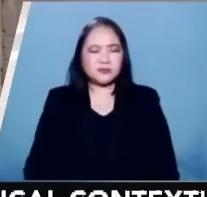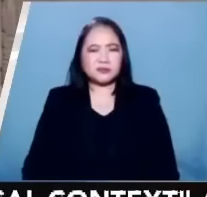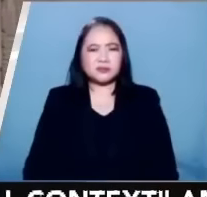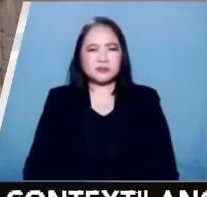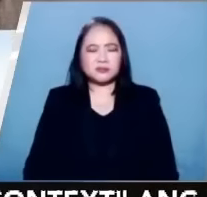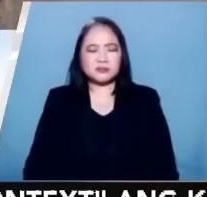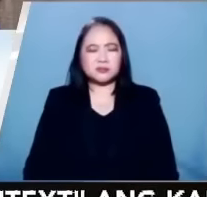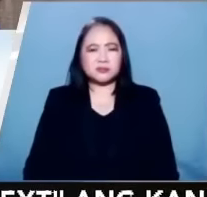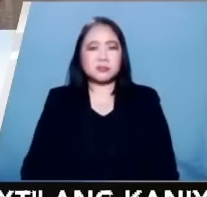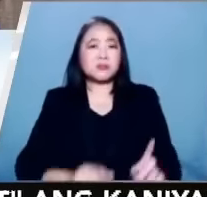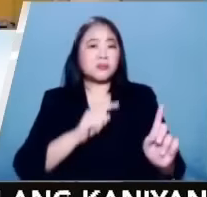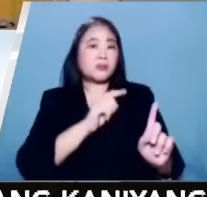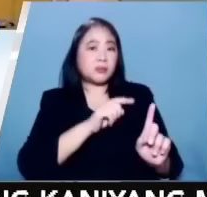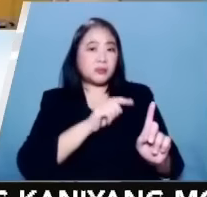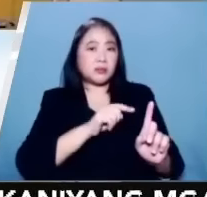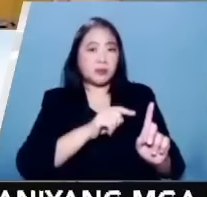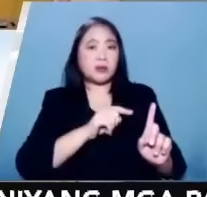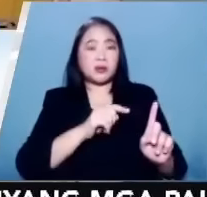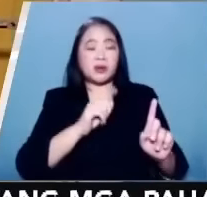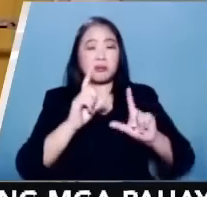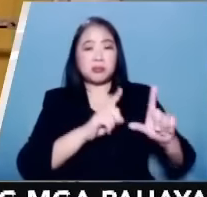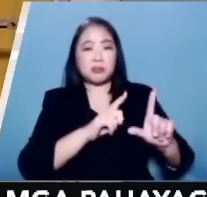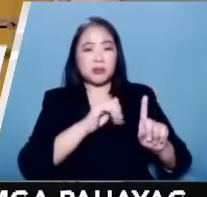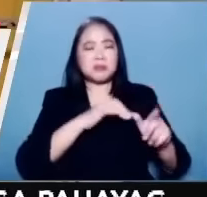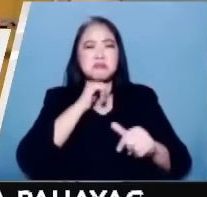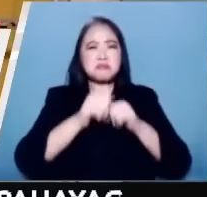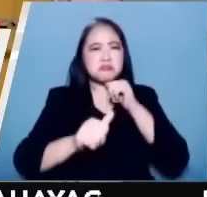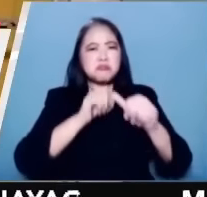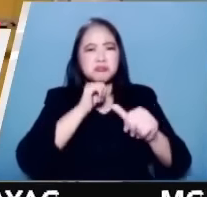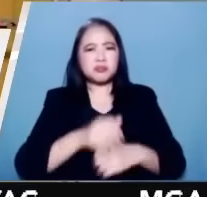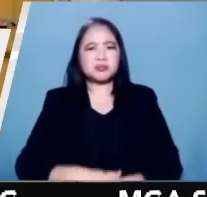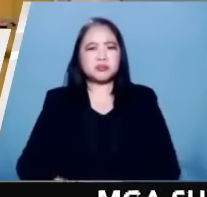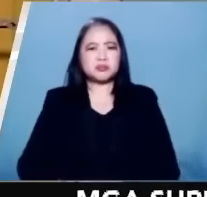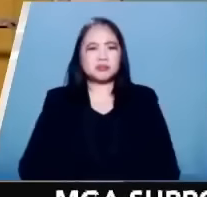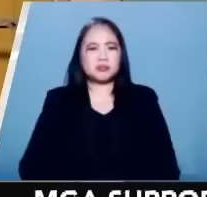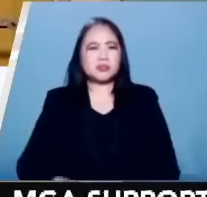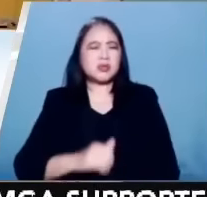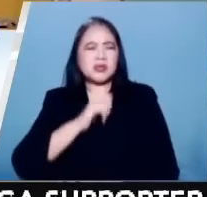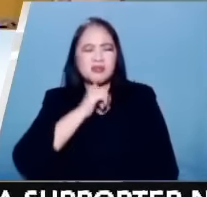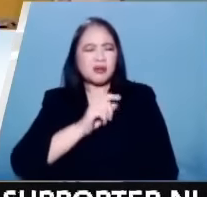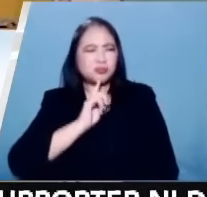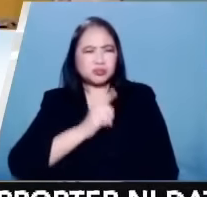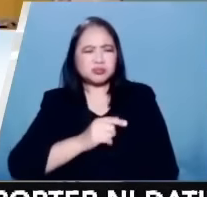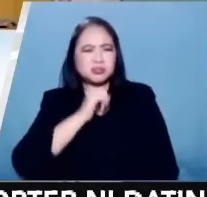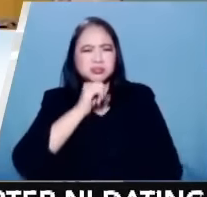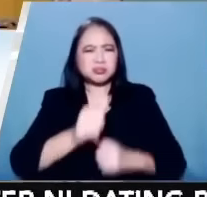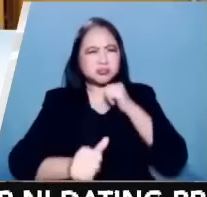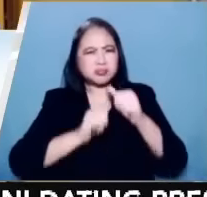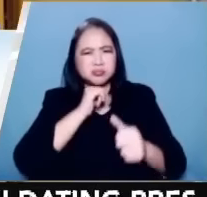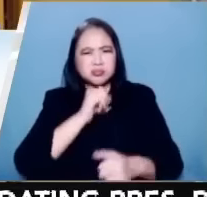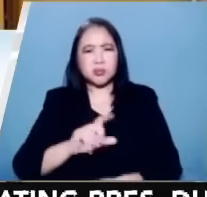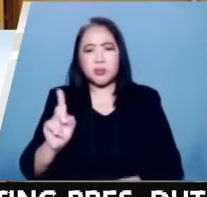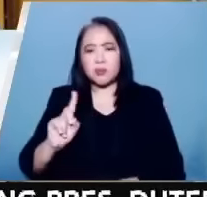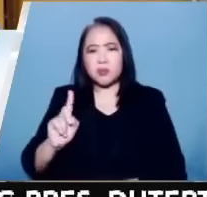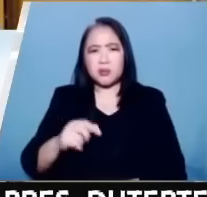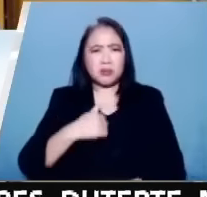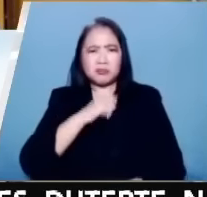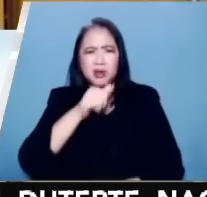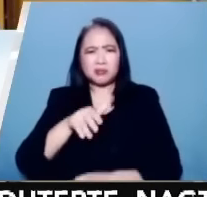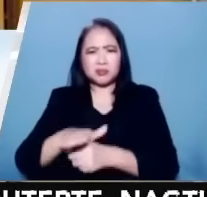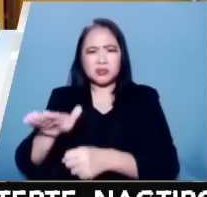akusado ang paratang hindi po totoo yung Alin po n ginahasa bandang